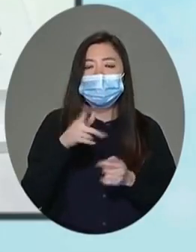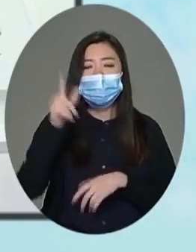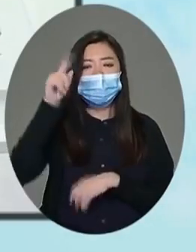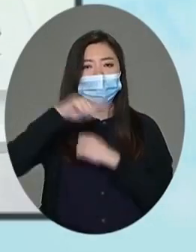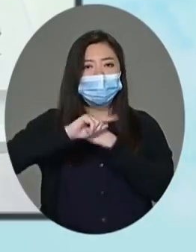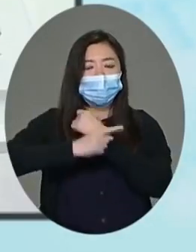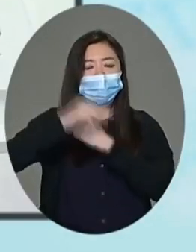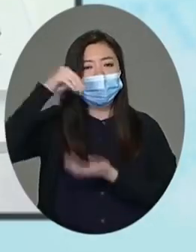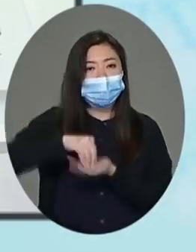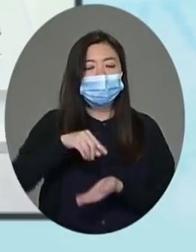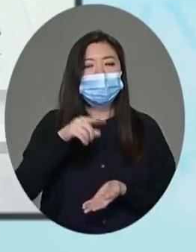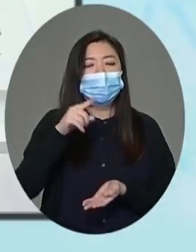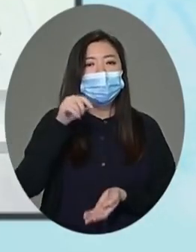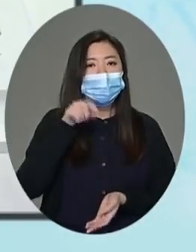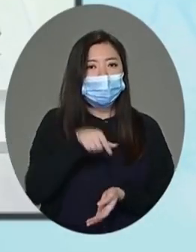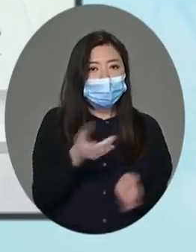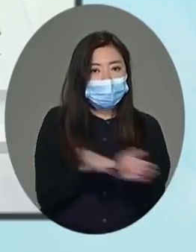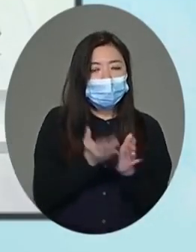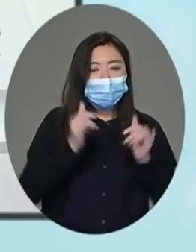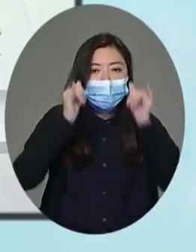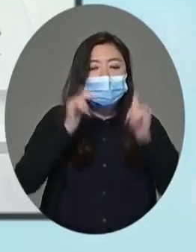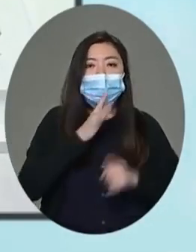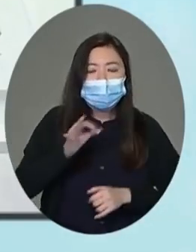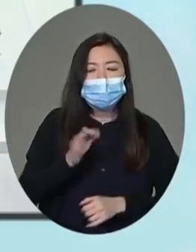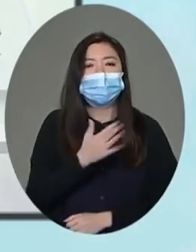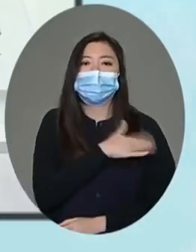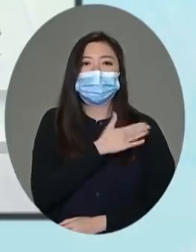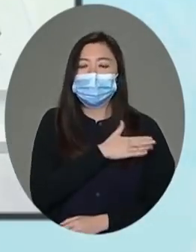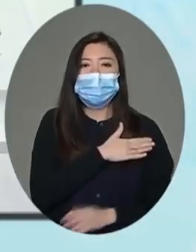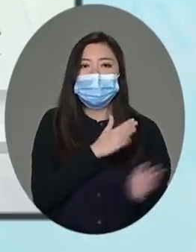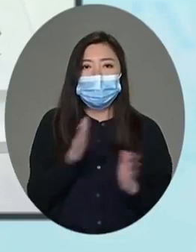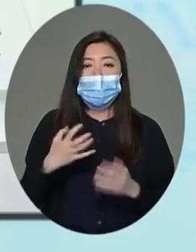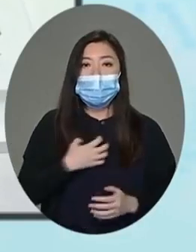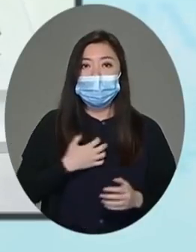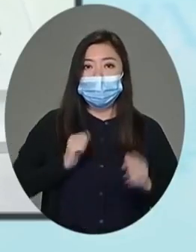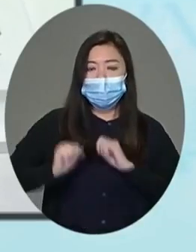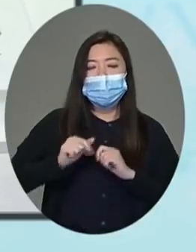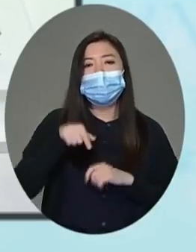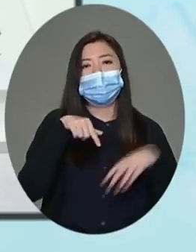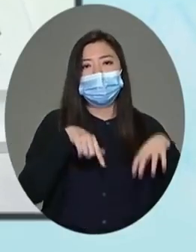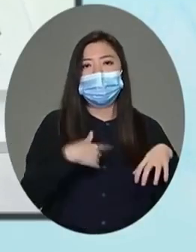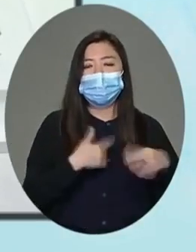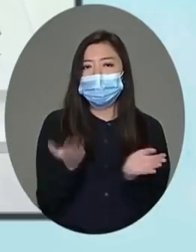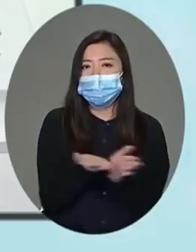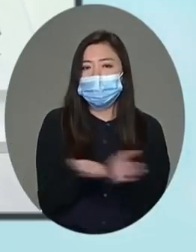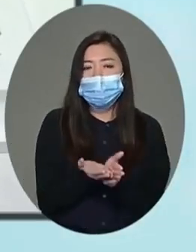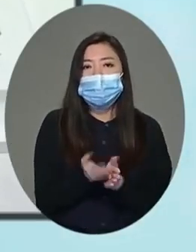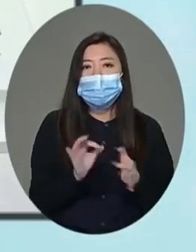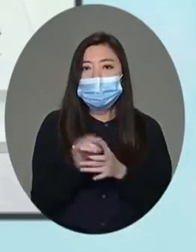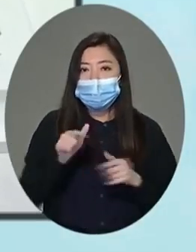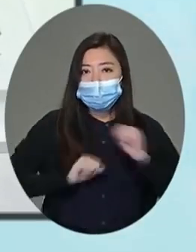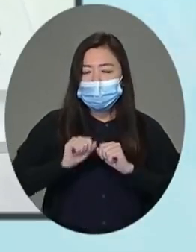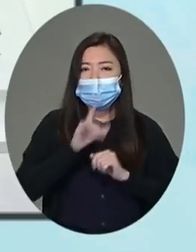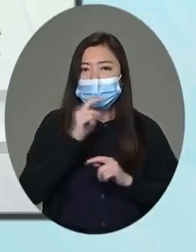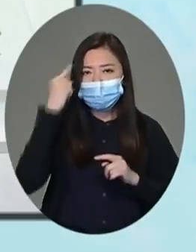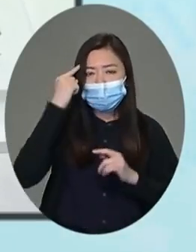无需证明案中存在暴力的元素。至于恐怖活动罪，控方就需要证明涉案活动造成